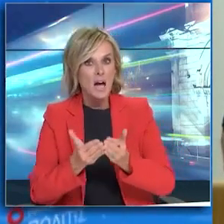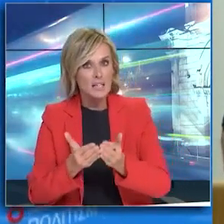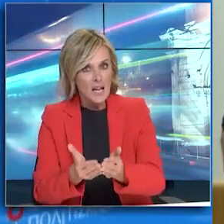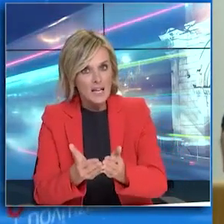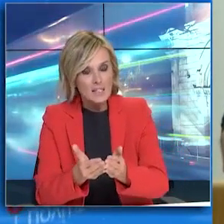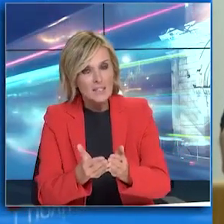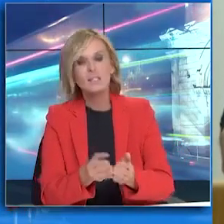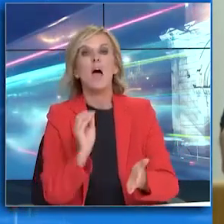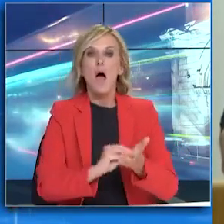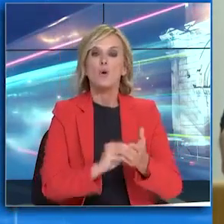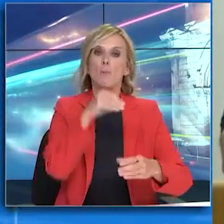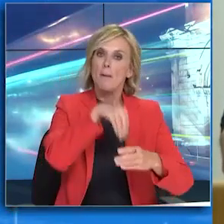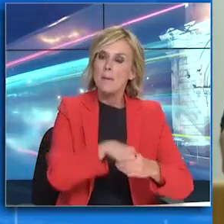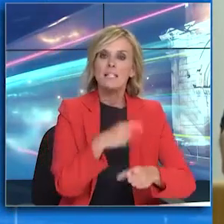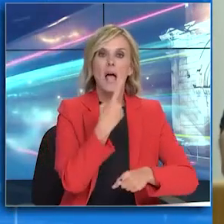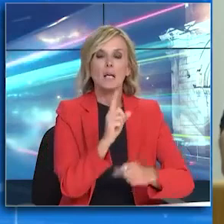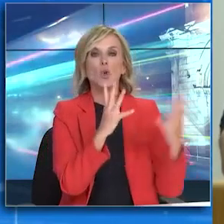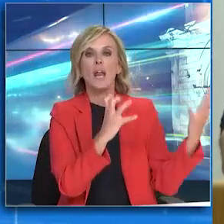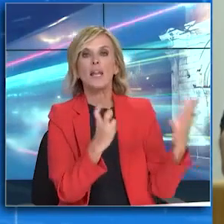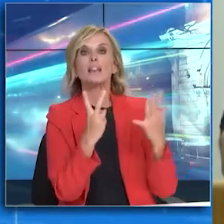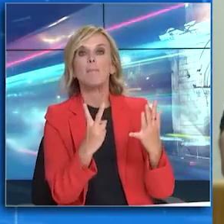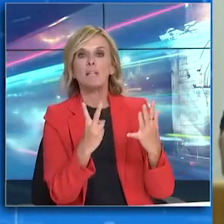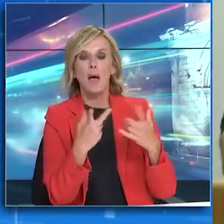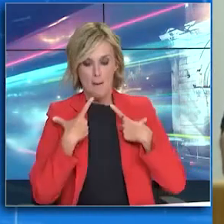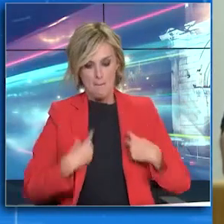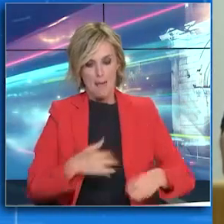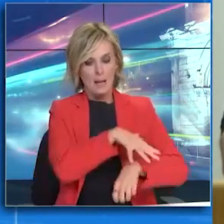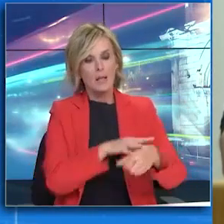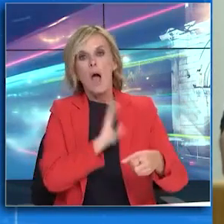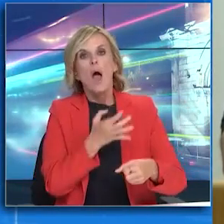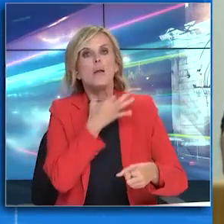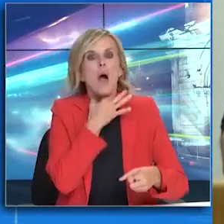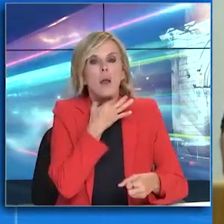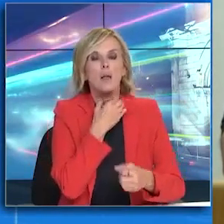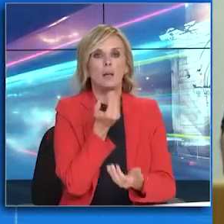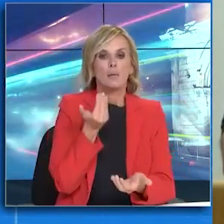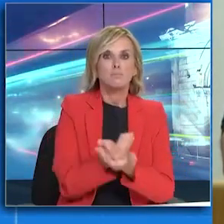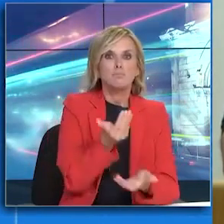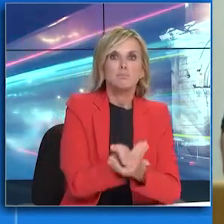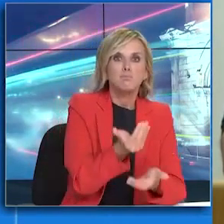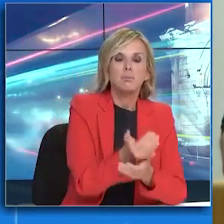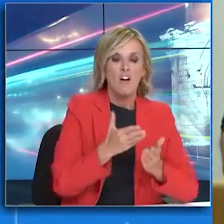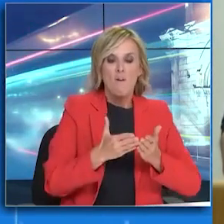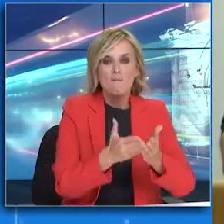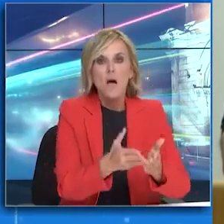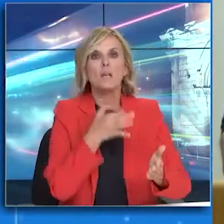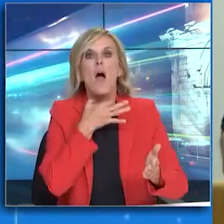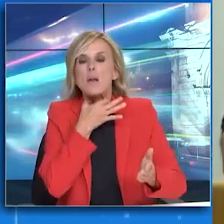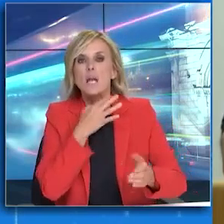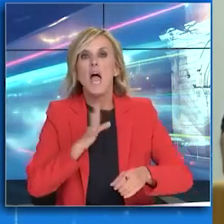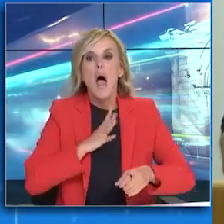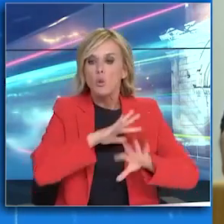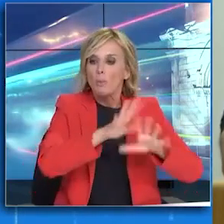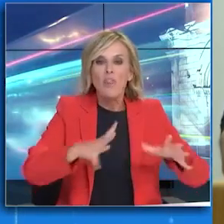πολέμου με 197 στελέχη για τη μεταφορά πολιτών εφόσον και αν χρειαστεί. Σε άμεση τιμότητα βρίσκονται 2 πλωτά περιπολικά του